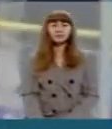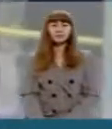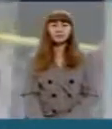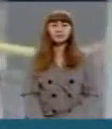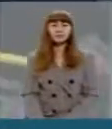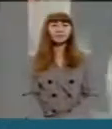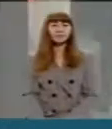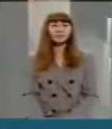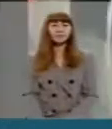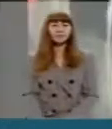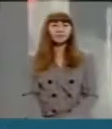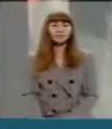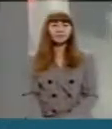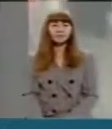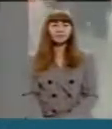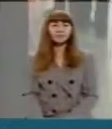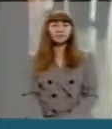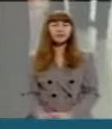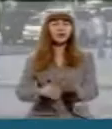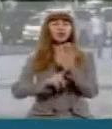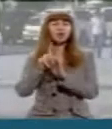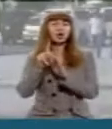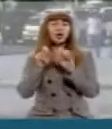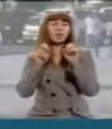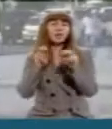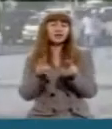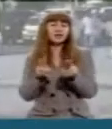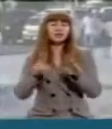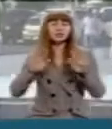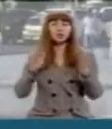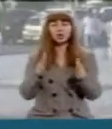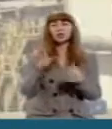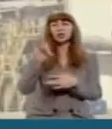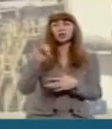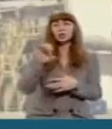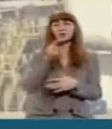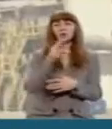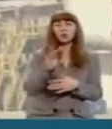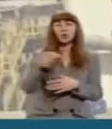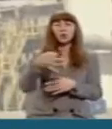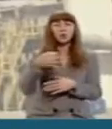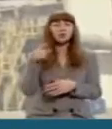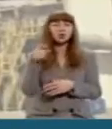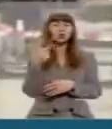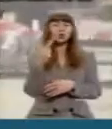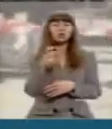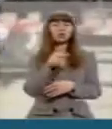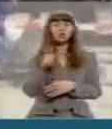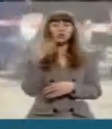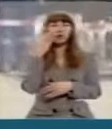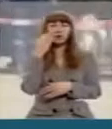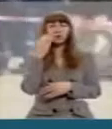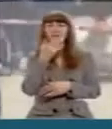індет дендеп барады. Дер кезінде мән бермей әрекеттер тиімсіз болған кәсіпорындарда вирус жайлады. Қауіпті ошақтың басында Атырау облысындағы теңіз кеніші